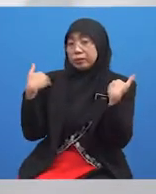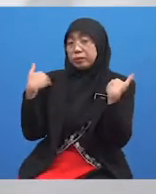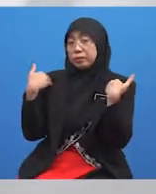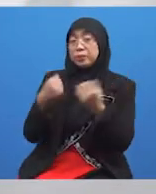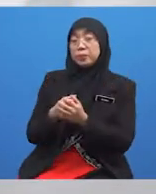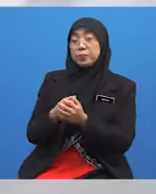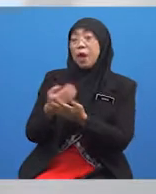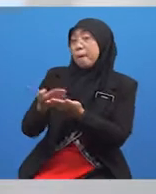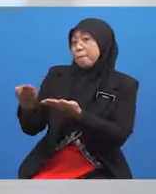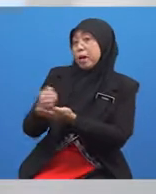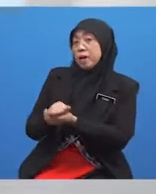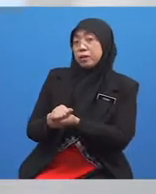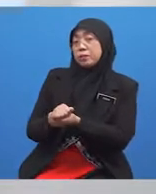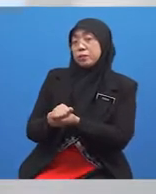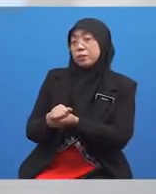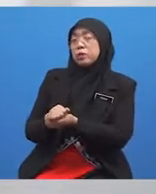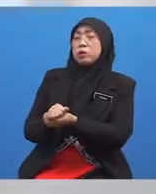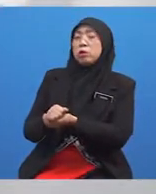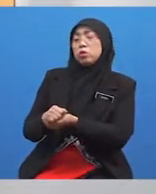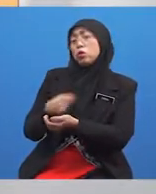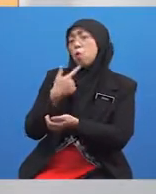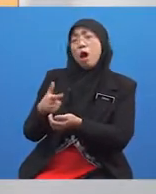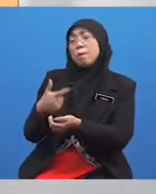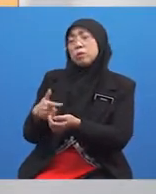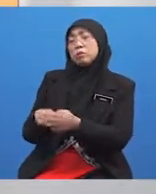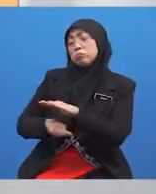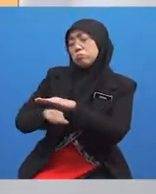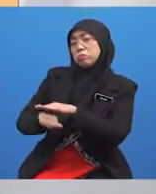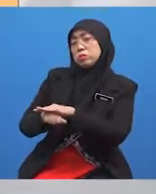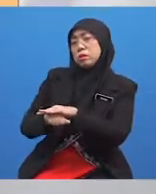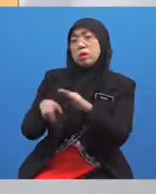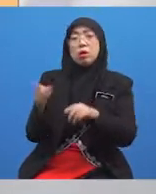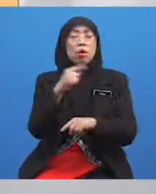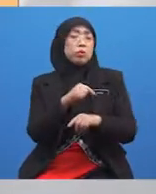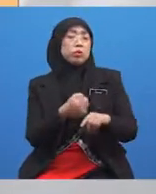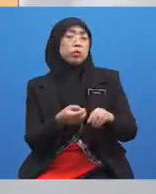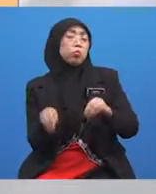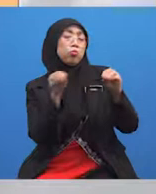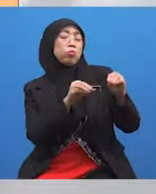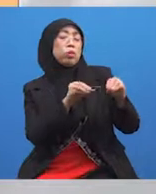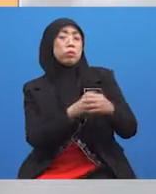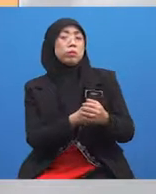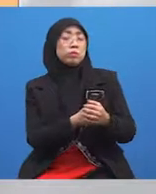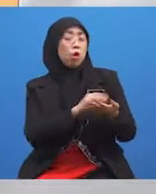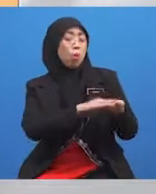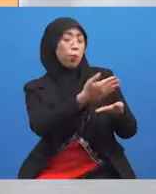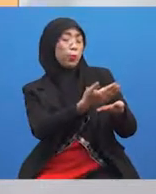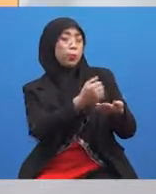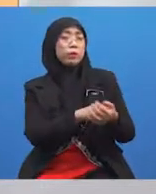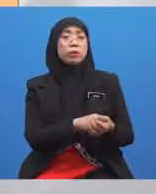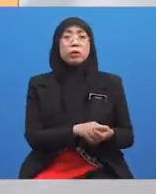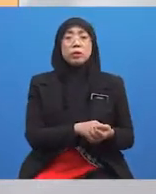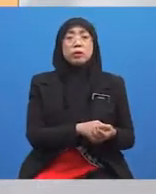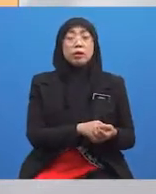telefon. Kemudian, syarikat A ini mengeluarkan produk komputer riba. Okay, komputer riba ini adalah produk baharu